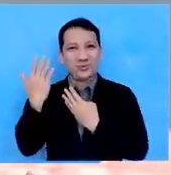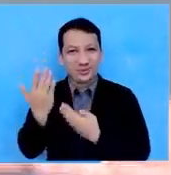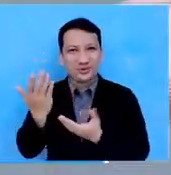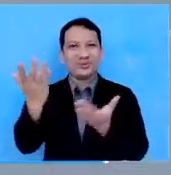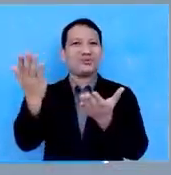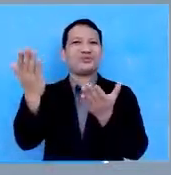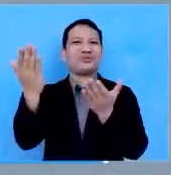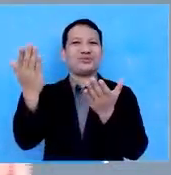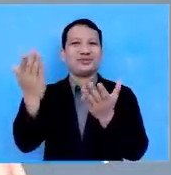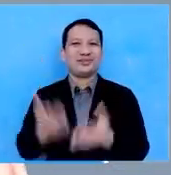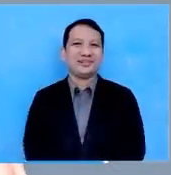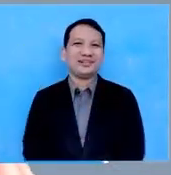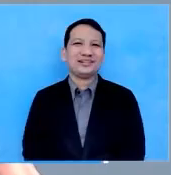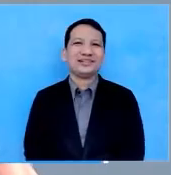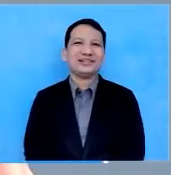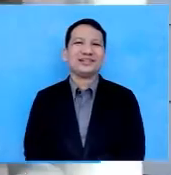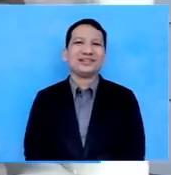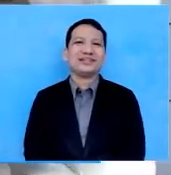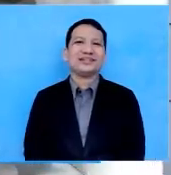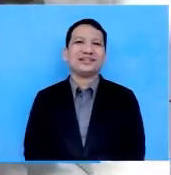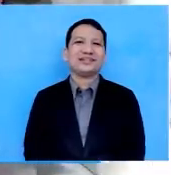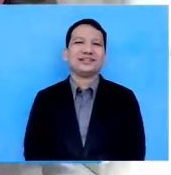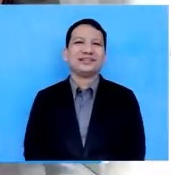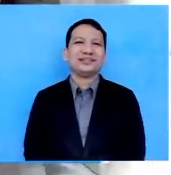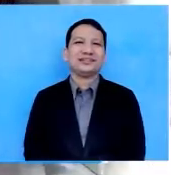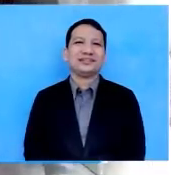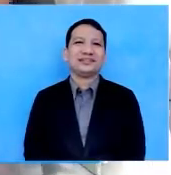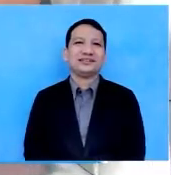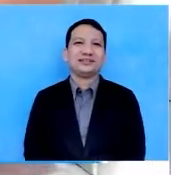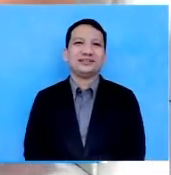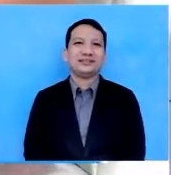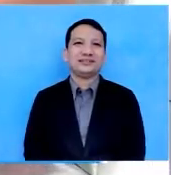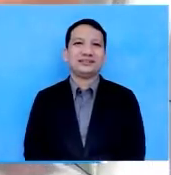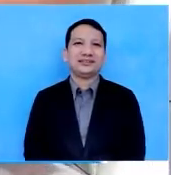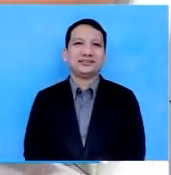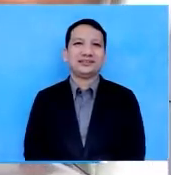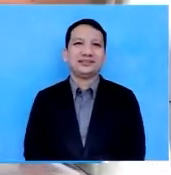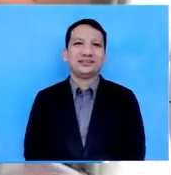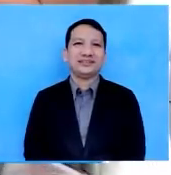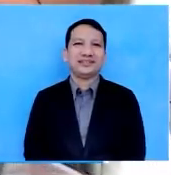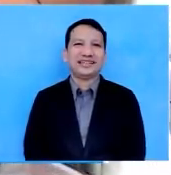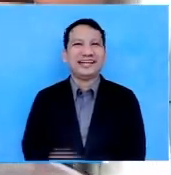Happy birthday to you. Anong birthday wish? Birthday wish mo? Sarilinin muna natin.